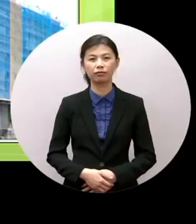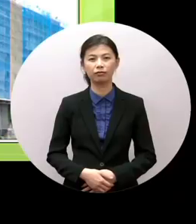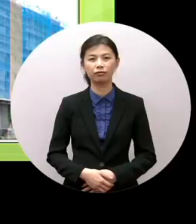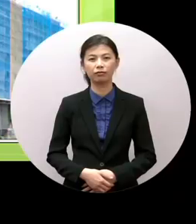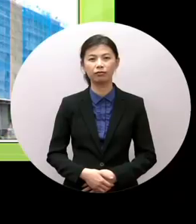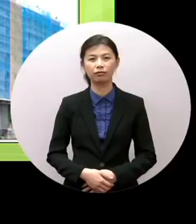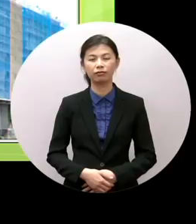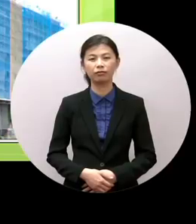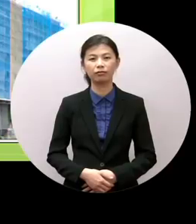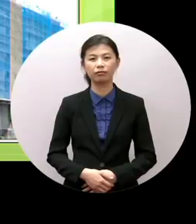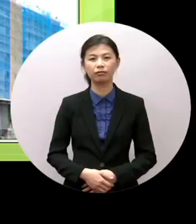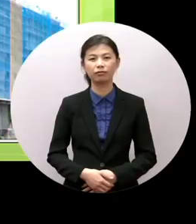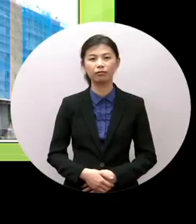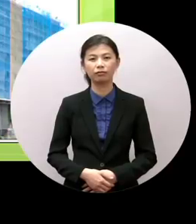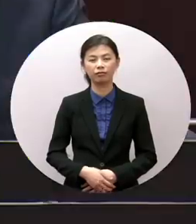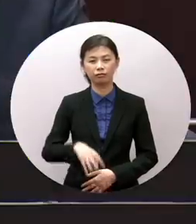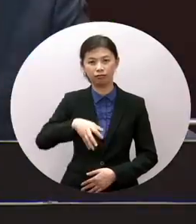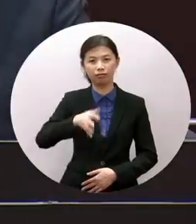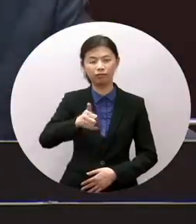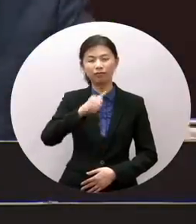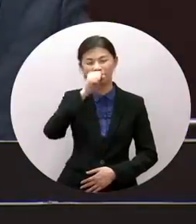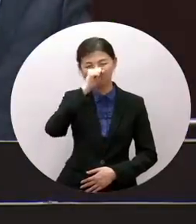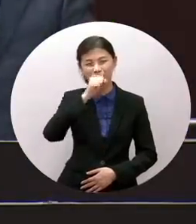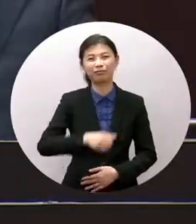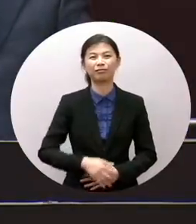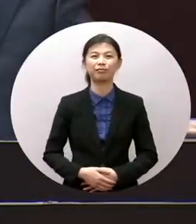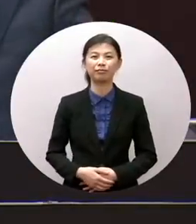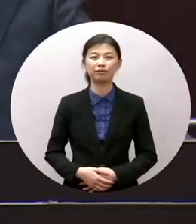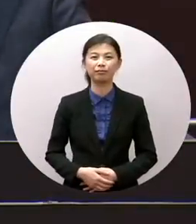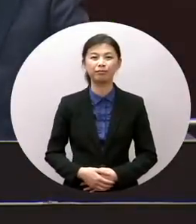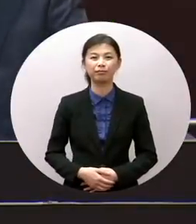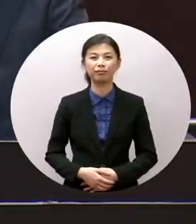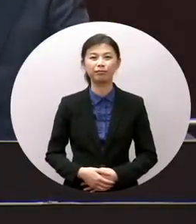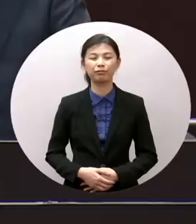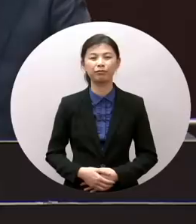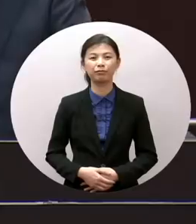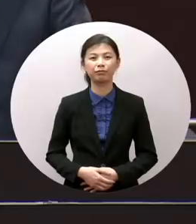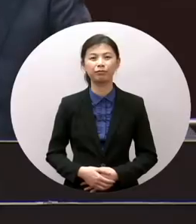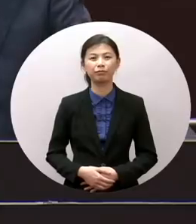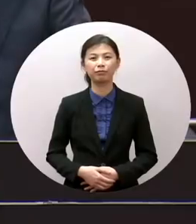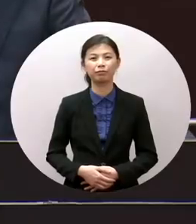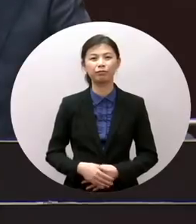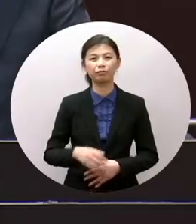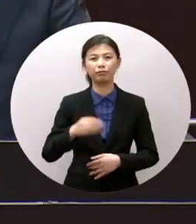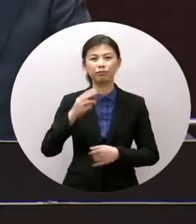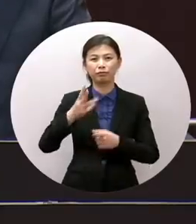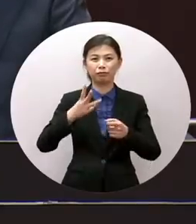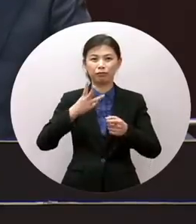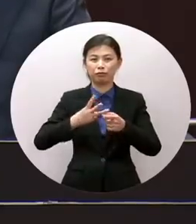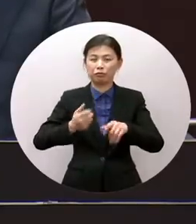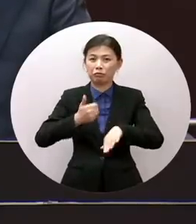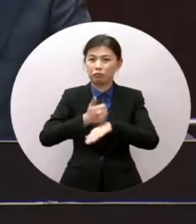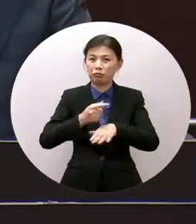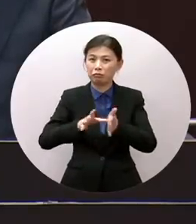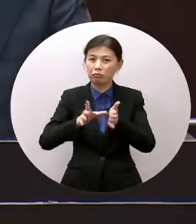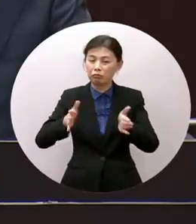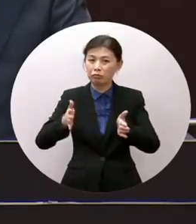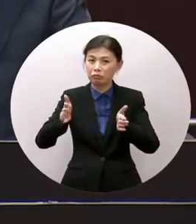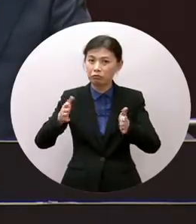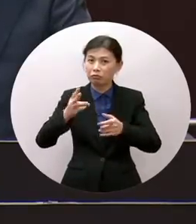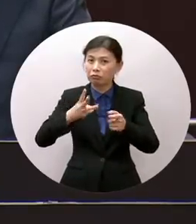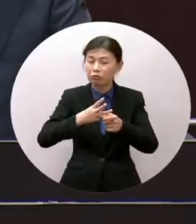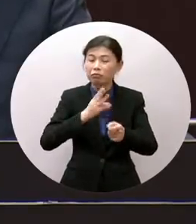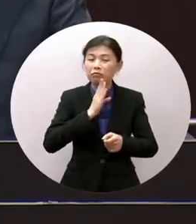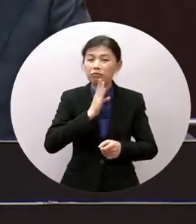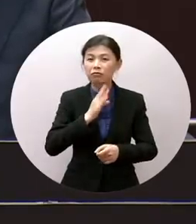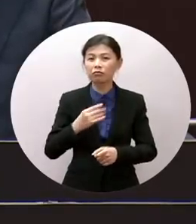委员你好。 哎、欸，部长好，部长。哎、欸，因为吼、哦，已经三年的时间，吼、哦、过去，咱